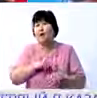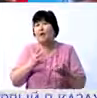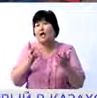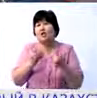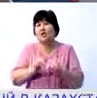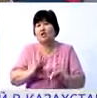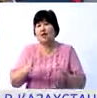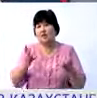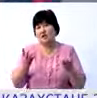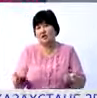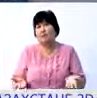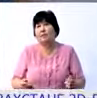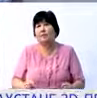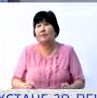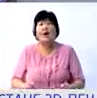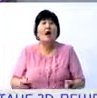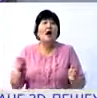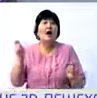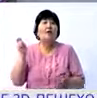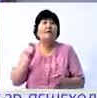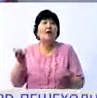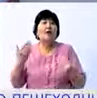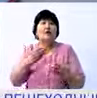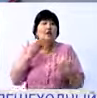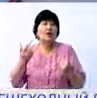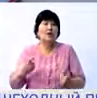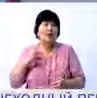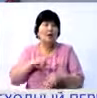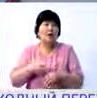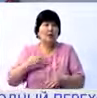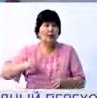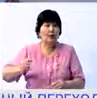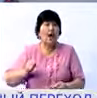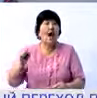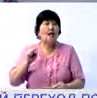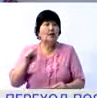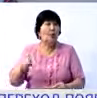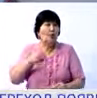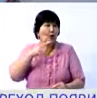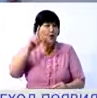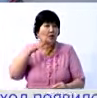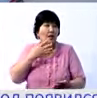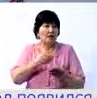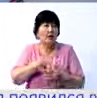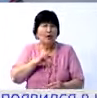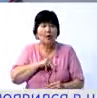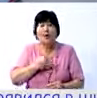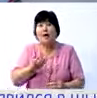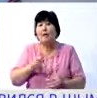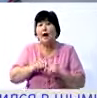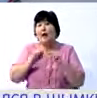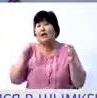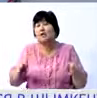со временем. Выходных нет у инспектора. Что касается моего коллеги Арстанбека, он хорошо знает свою работу. По